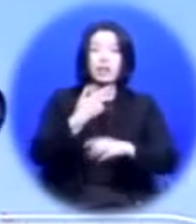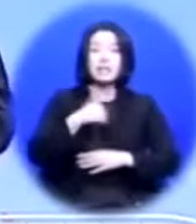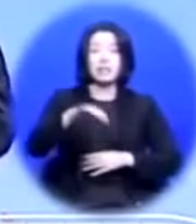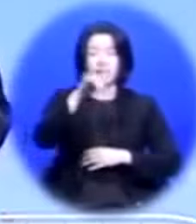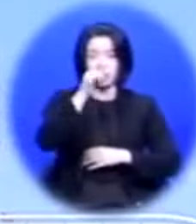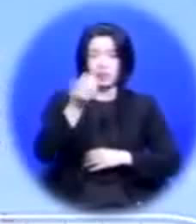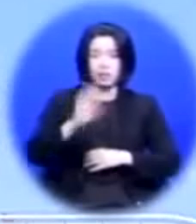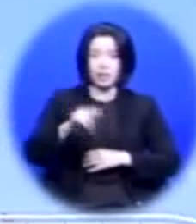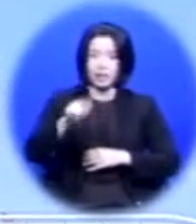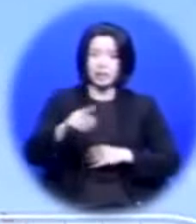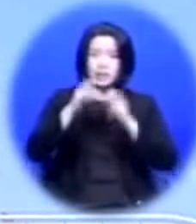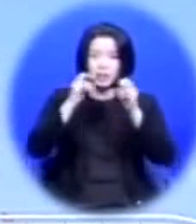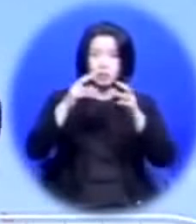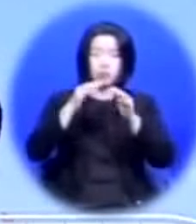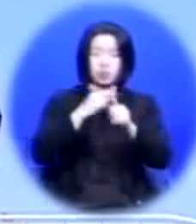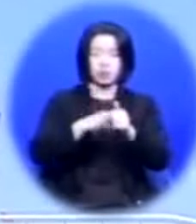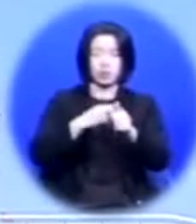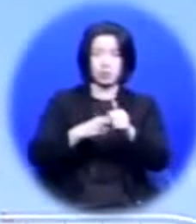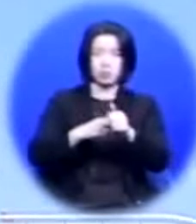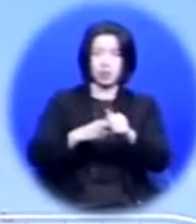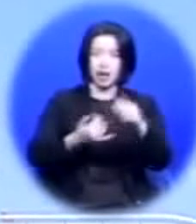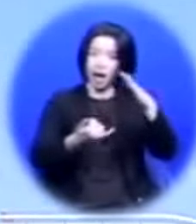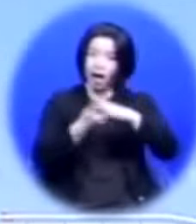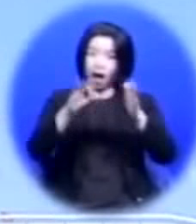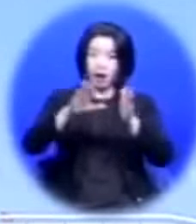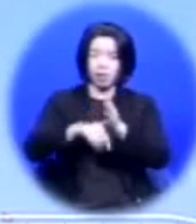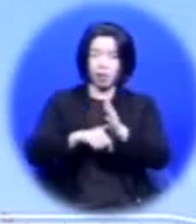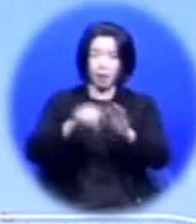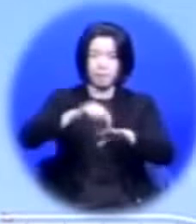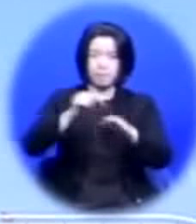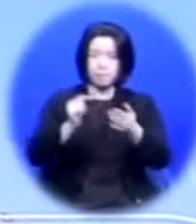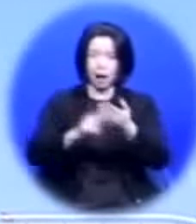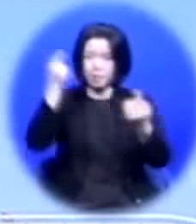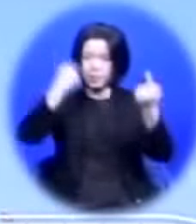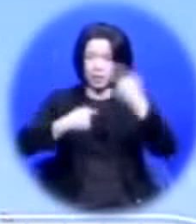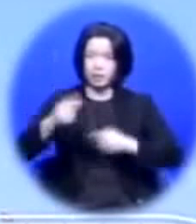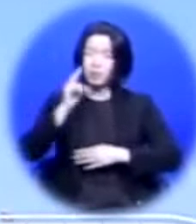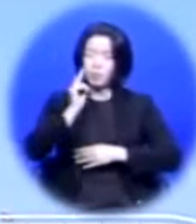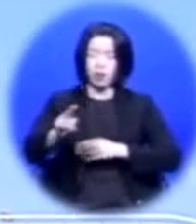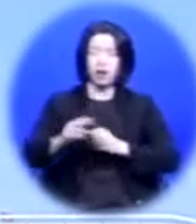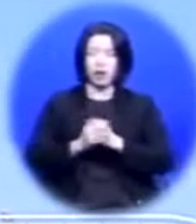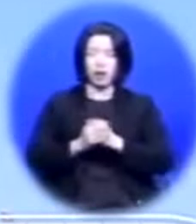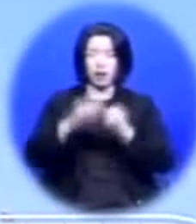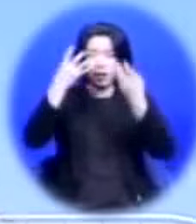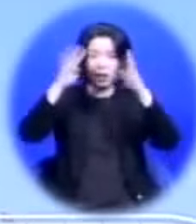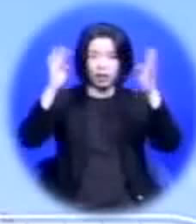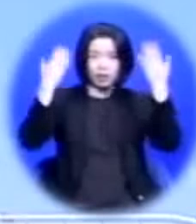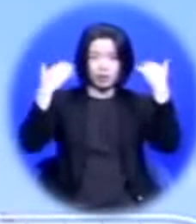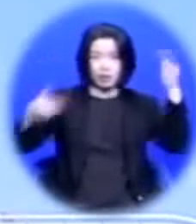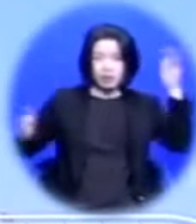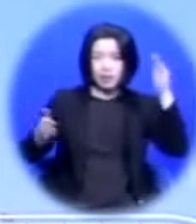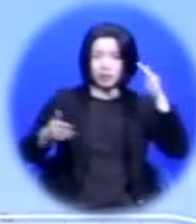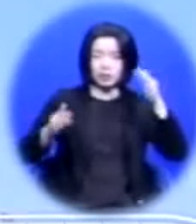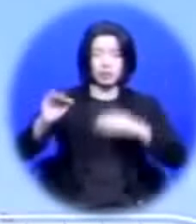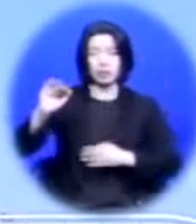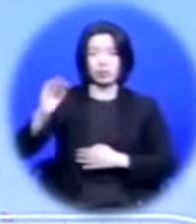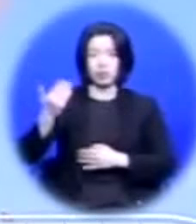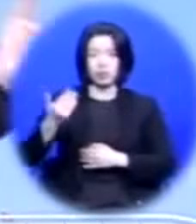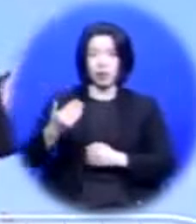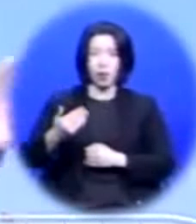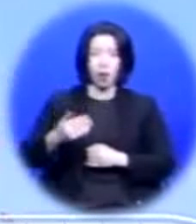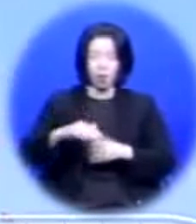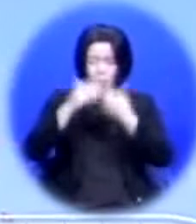선교사님이 어려서 굉장한 마음에 상처가 심했는데 대학생이 되어서 완전히